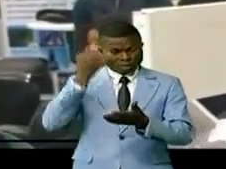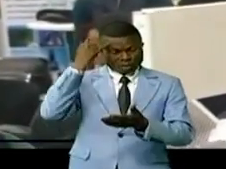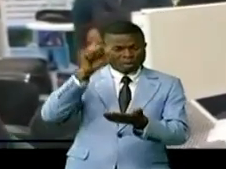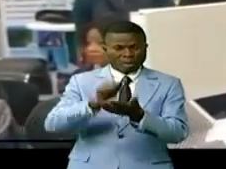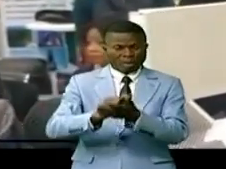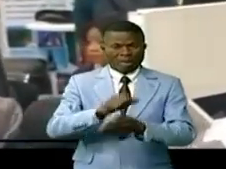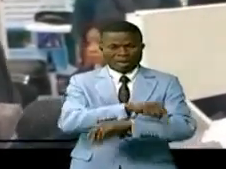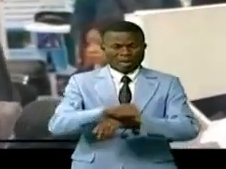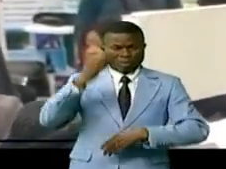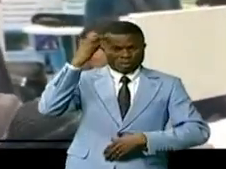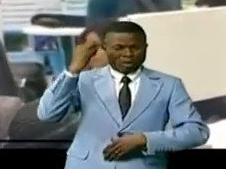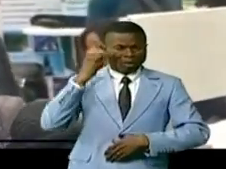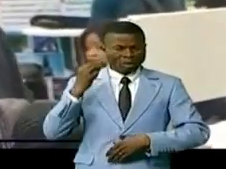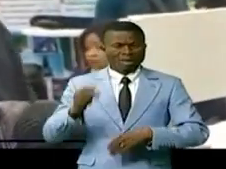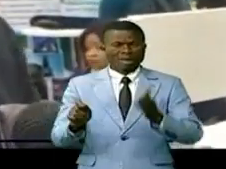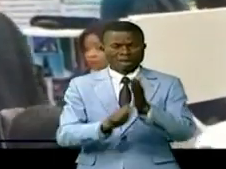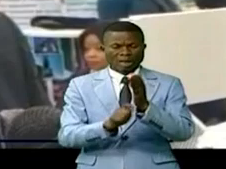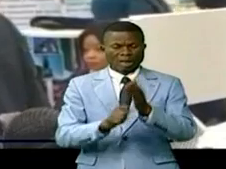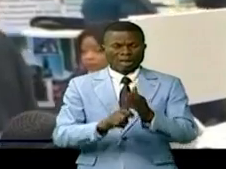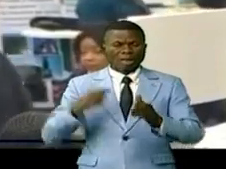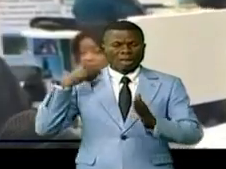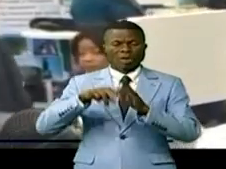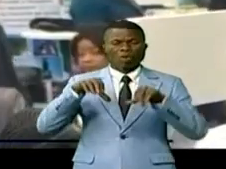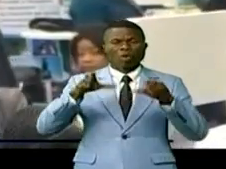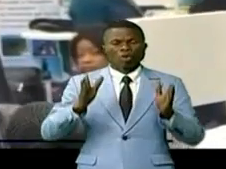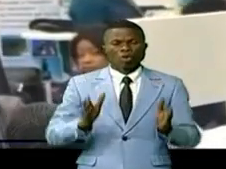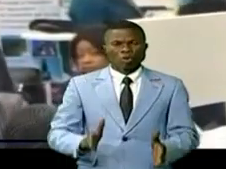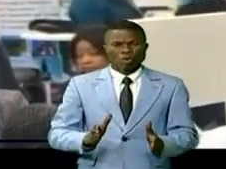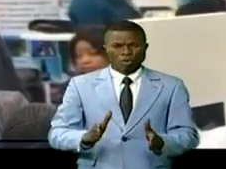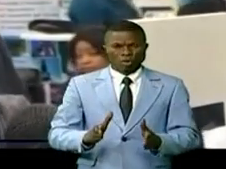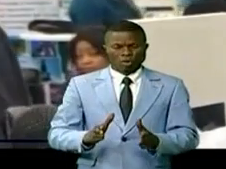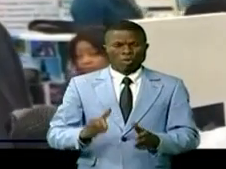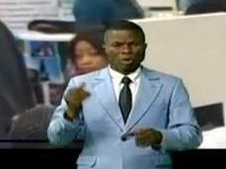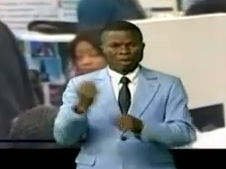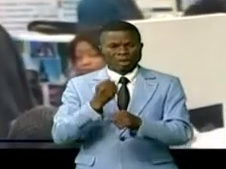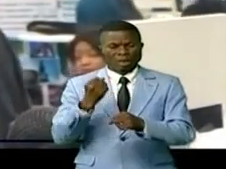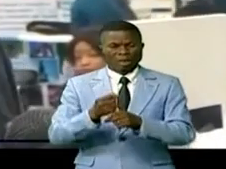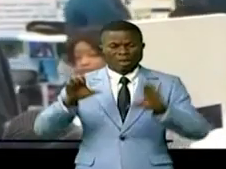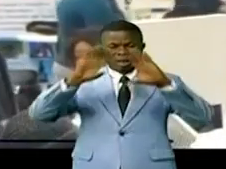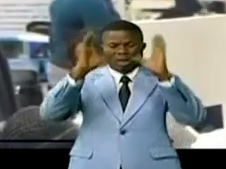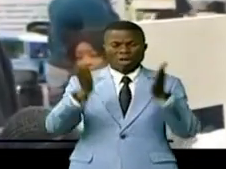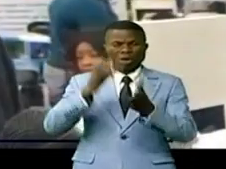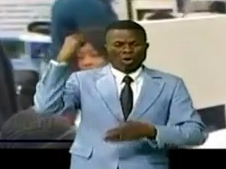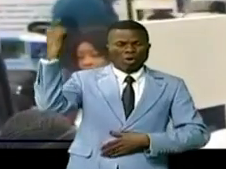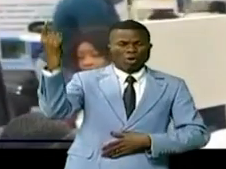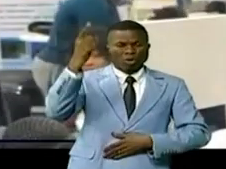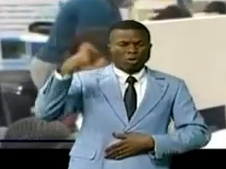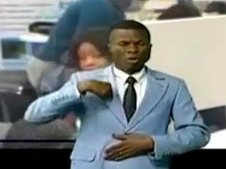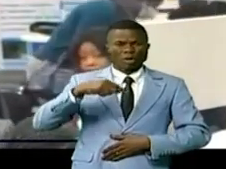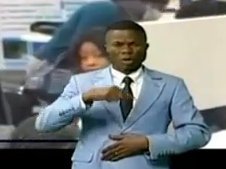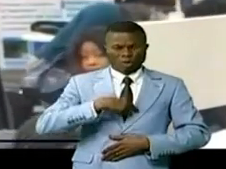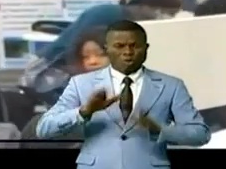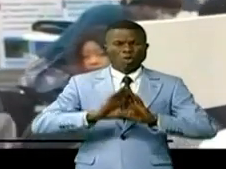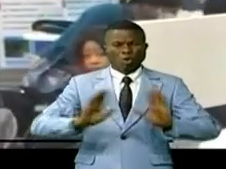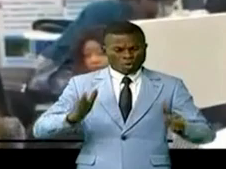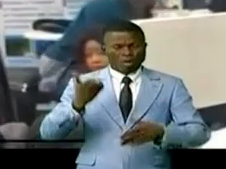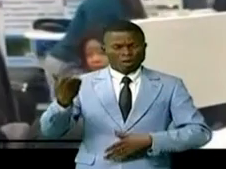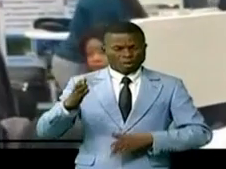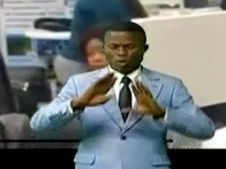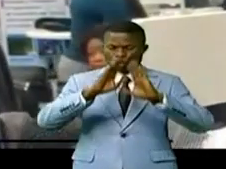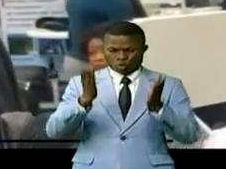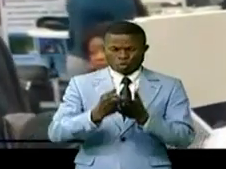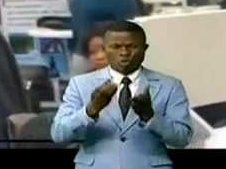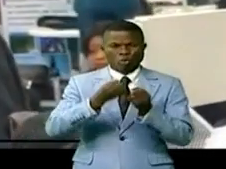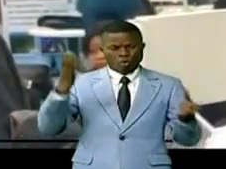ministère des Mines s'est dit, à travers le gouvernement congolais, que, écoutez, la communauté internationale, nous avons des potentiels miniers. Tout ce dont